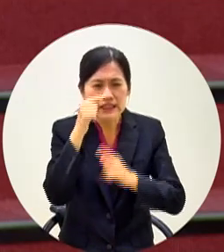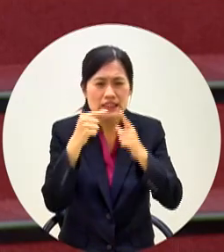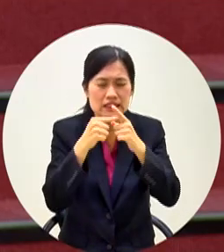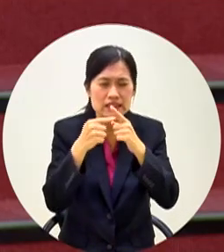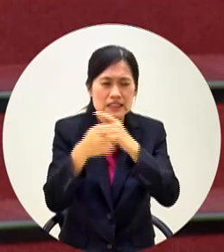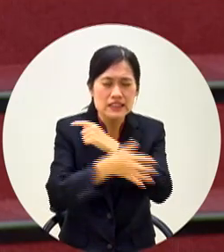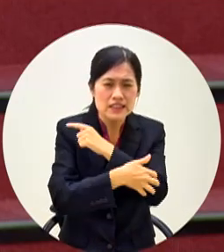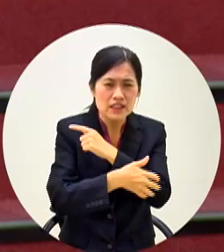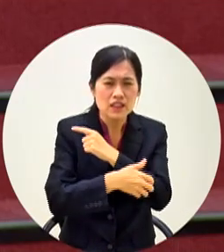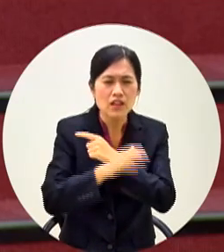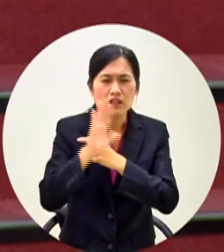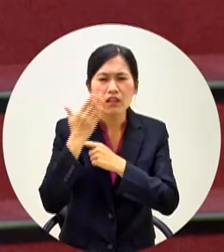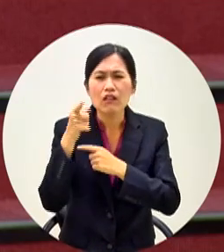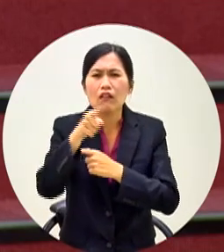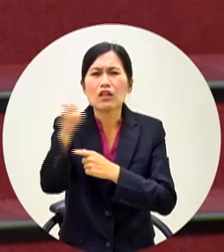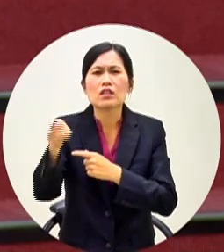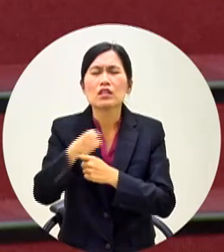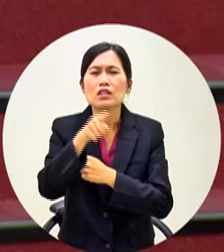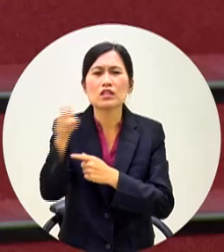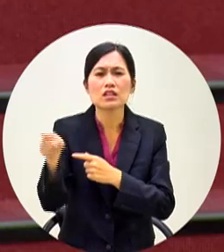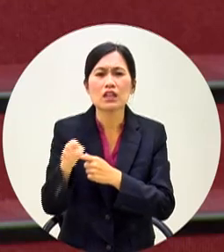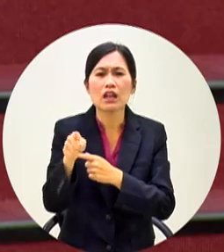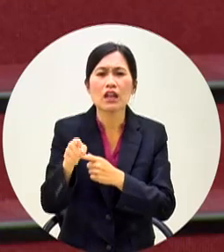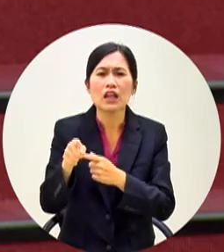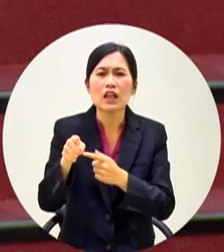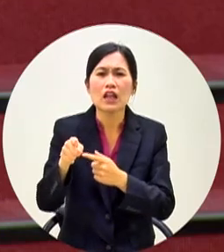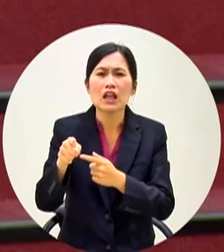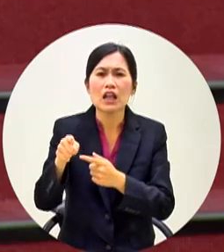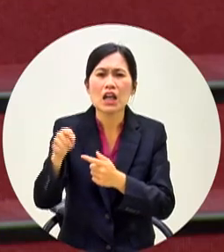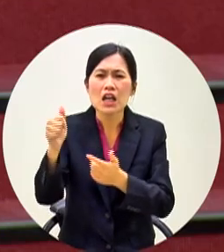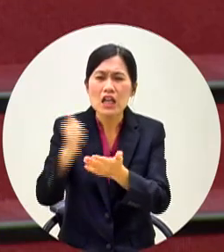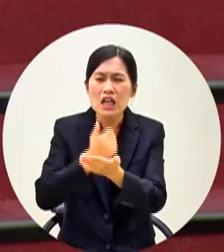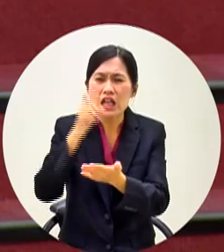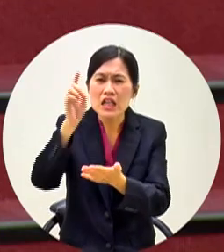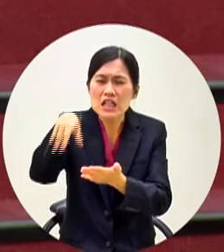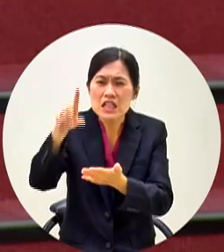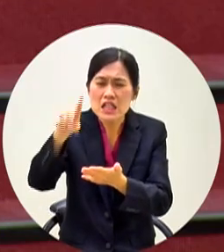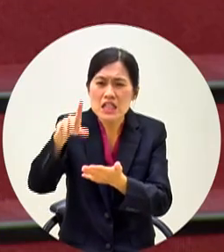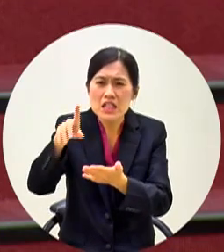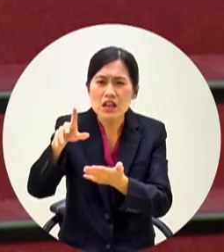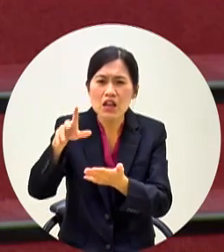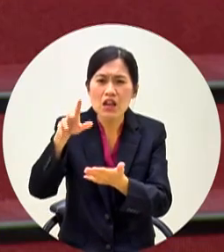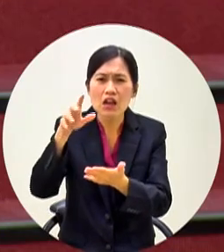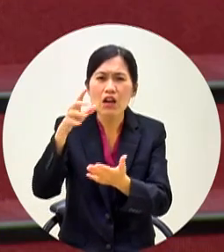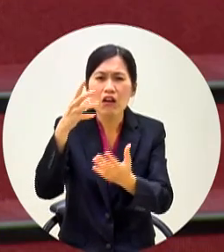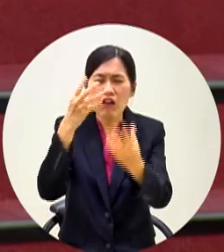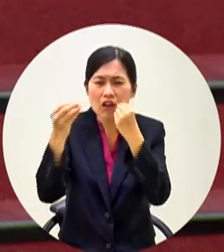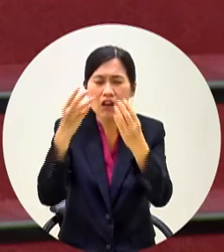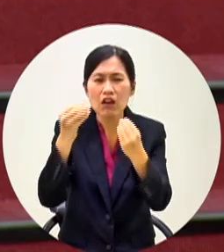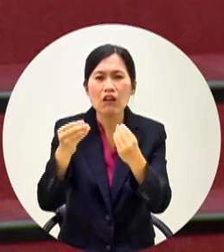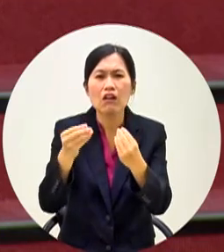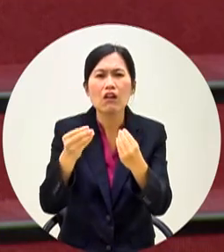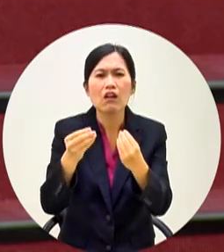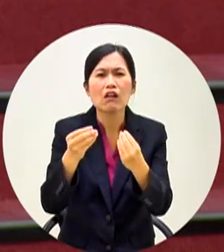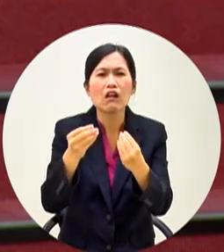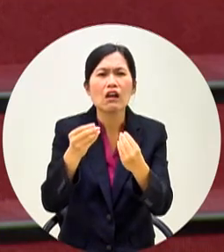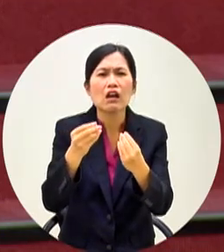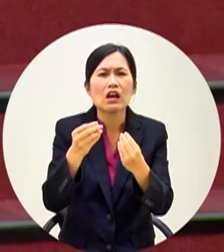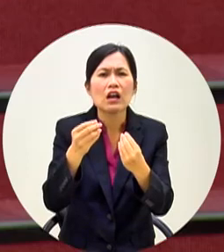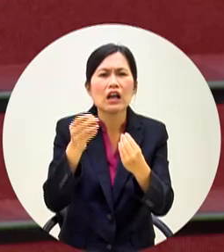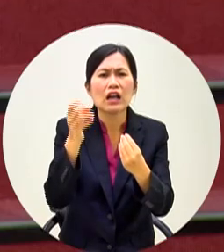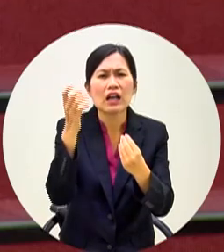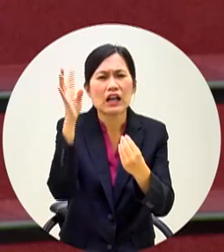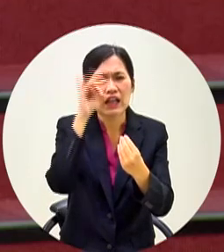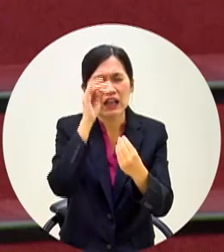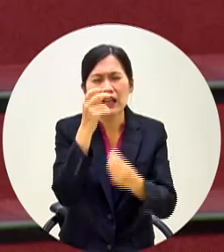楚，你怎么样稽查，你都不可能达到100%，是不是？然后呢，他在登陆的时候只有2%，